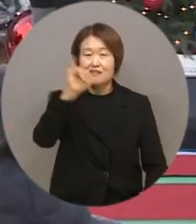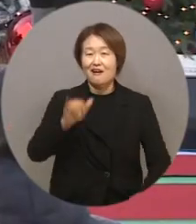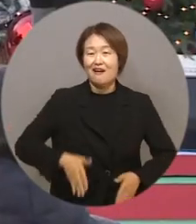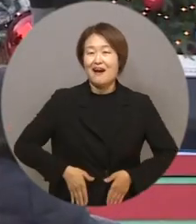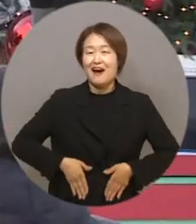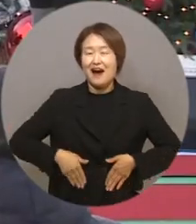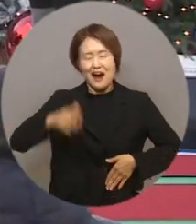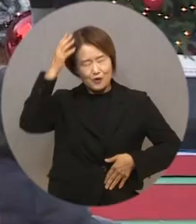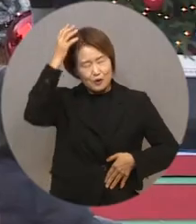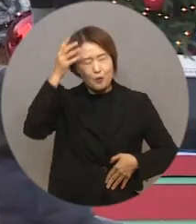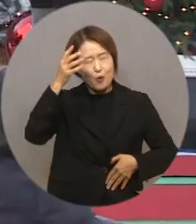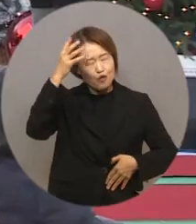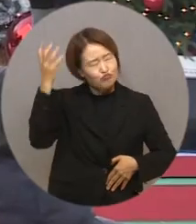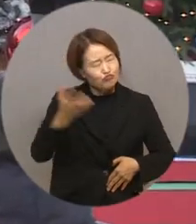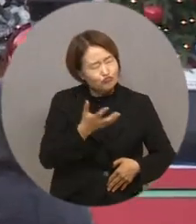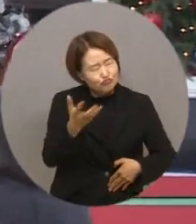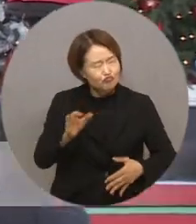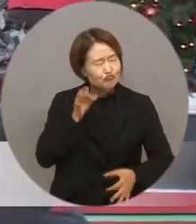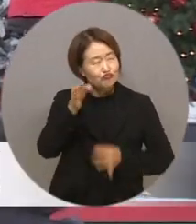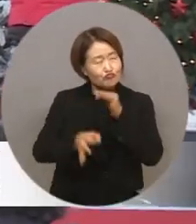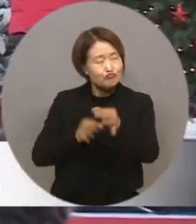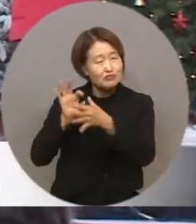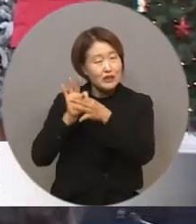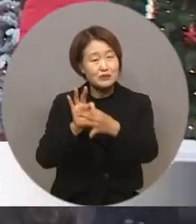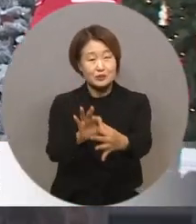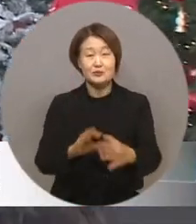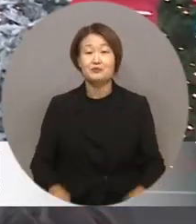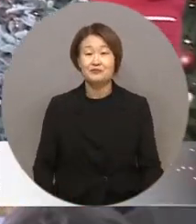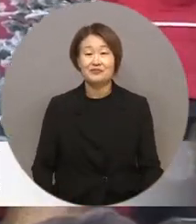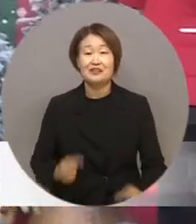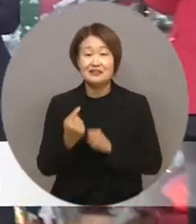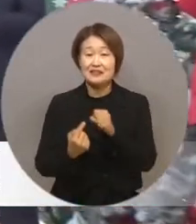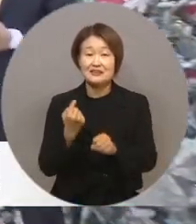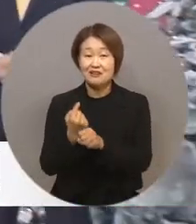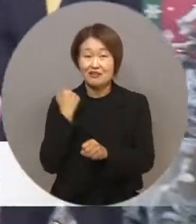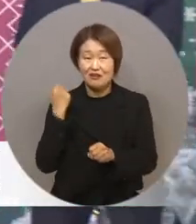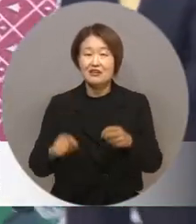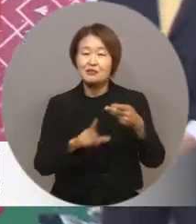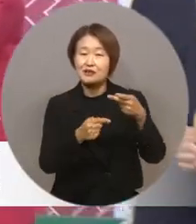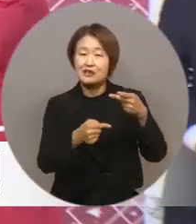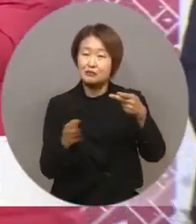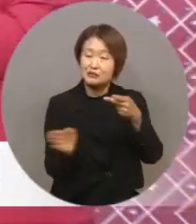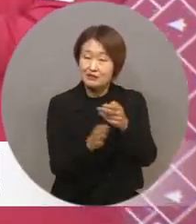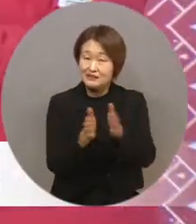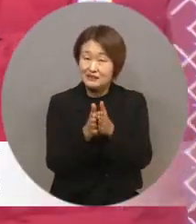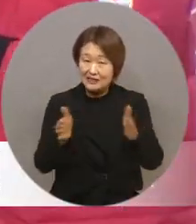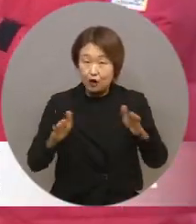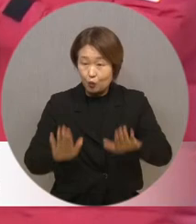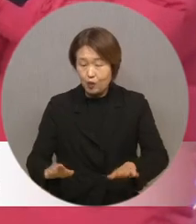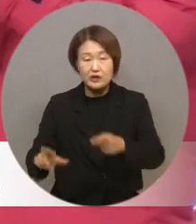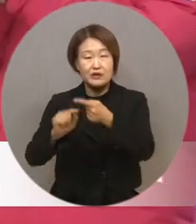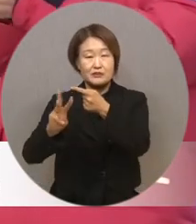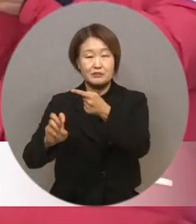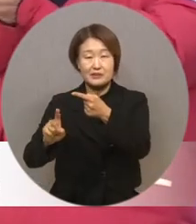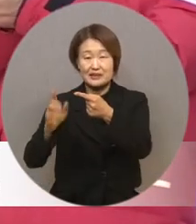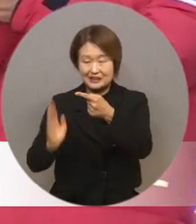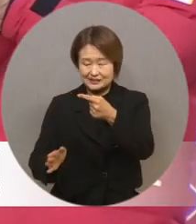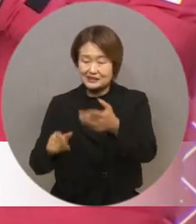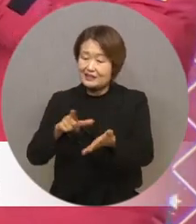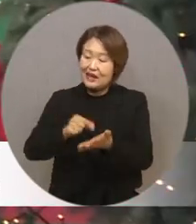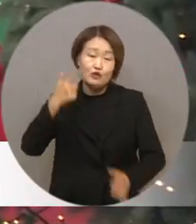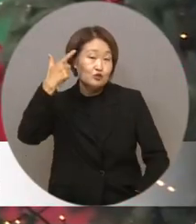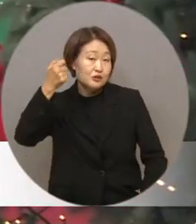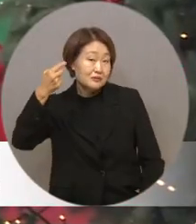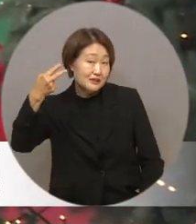기부 행렬이 시작됐습니다. 캠페인은 작년 12월 1일부터 시작됐으며 올해 1월 31일까지